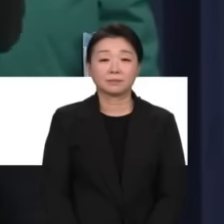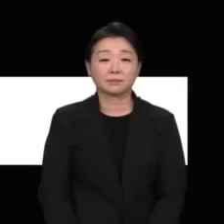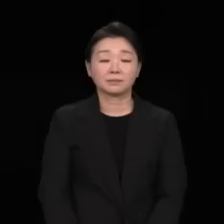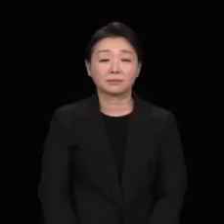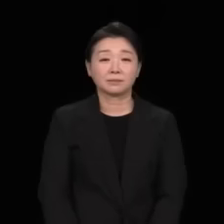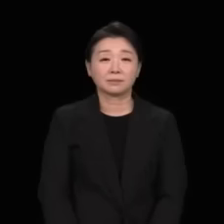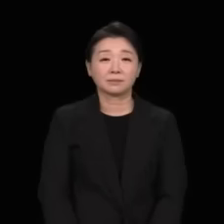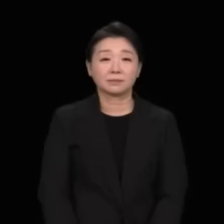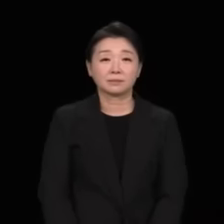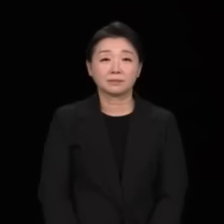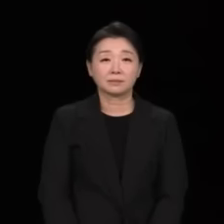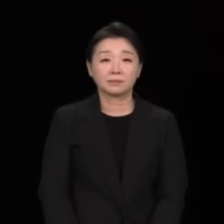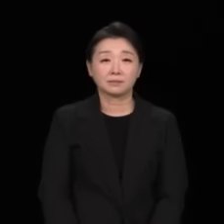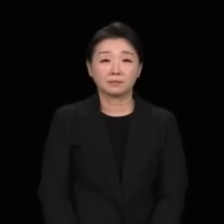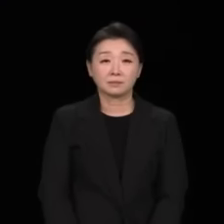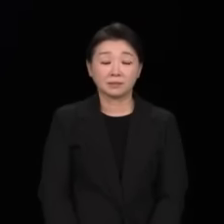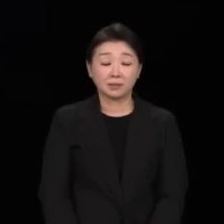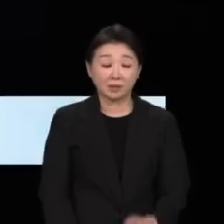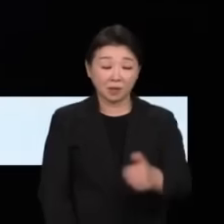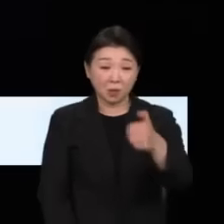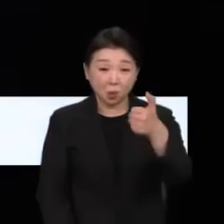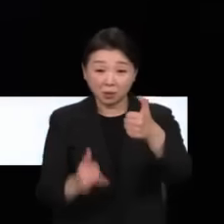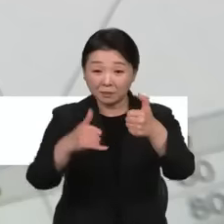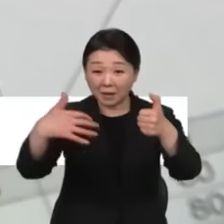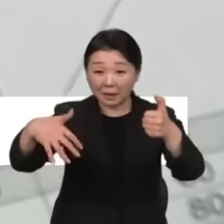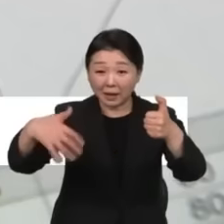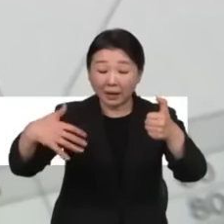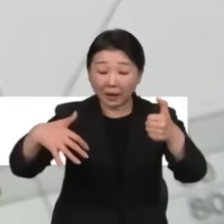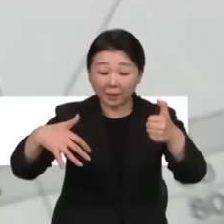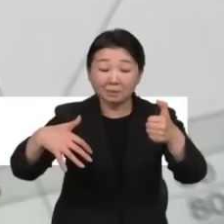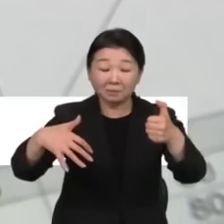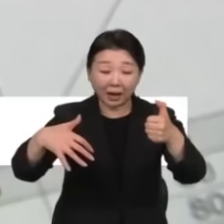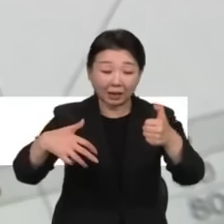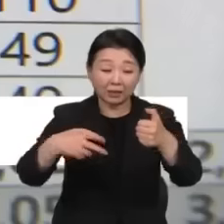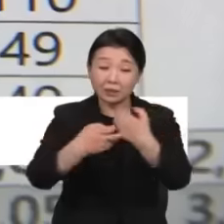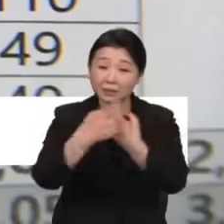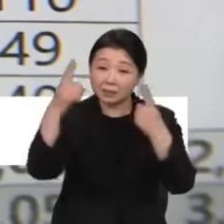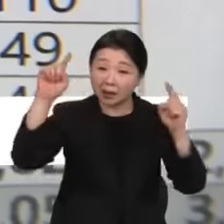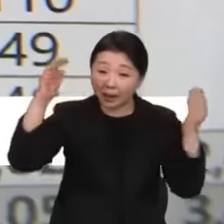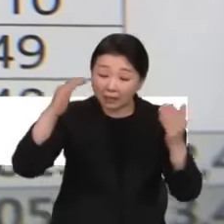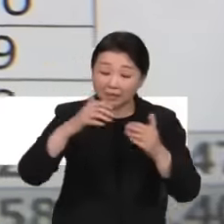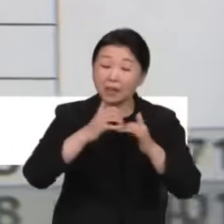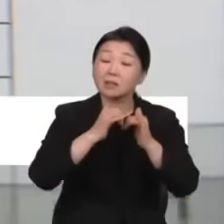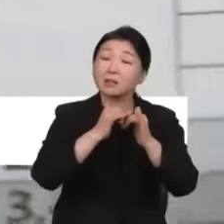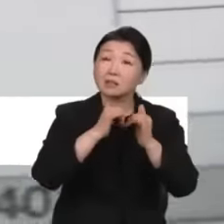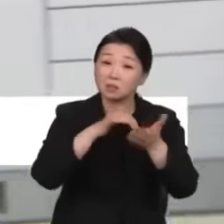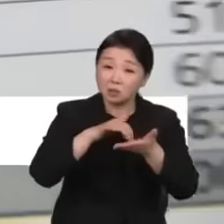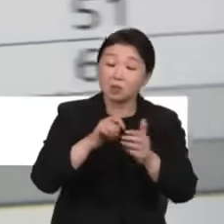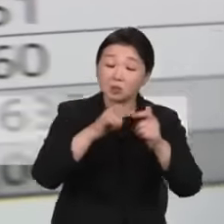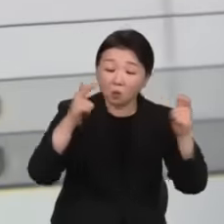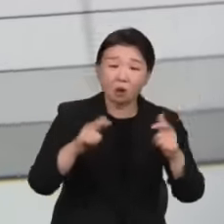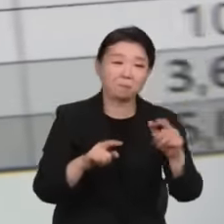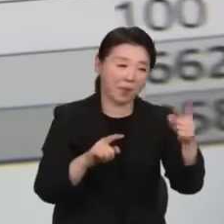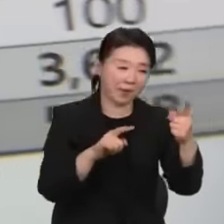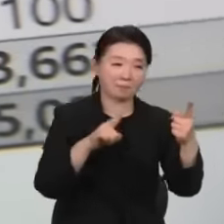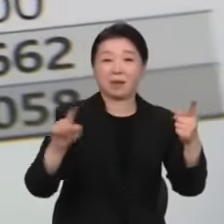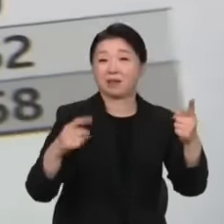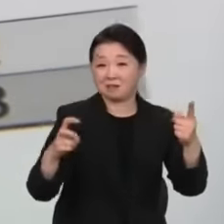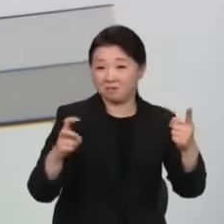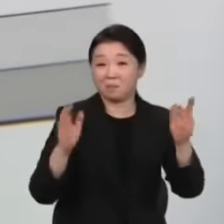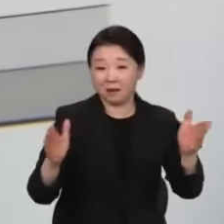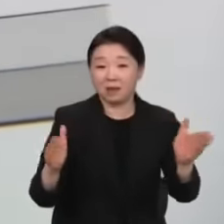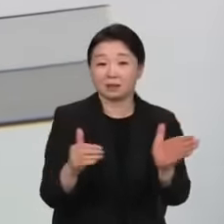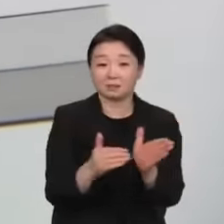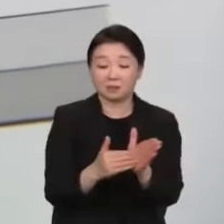것입니다. 50명이 채 안 되는 소규모 의대 정원도 100명에서 120명 선으로 맞췄습니다.